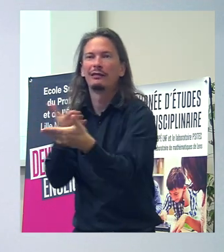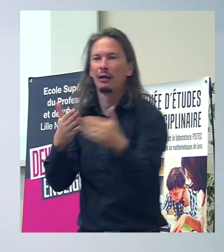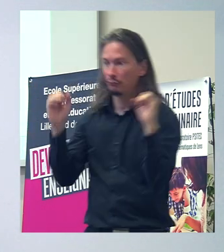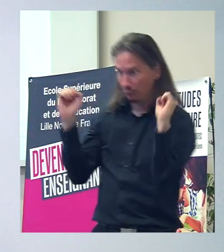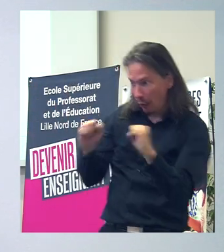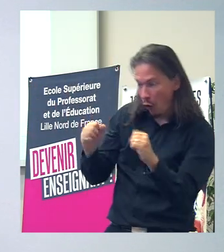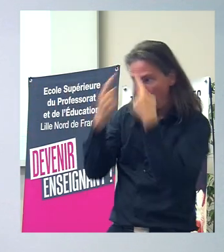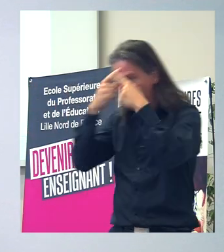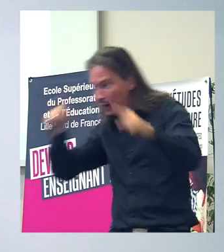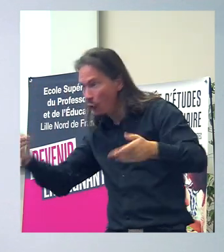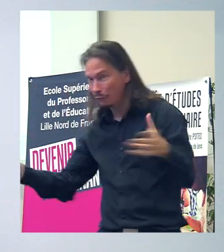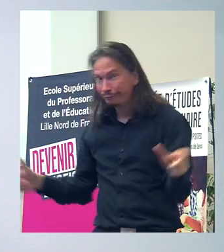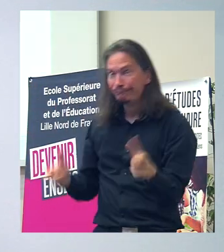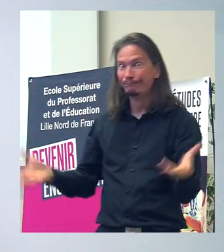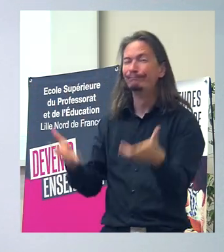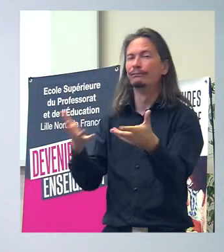pas sur ce qu'ils disent.